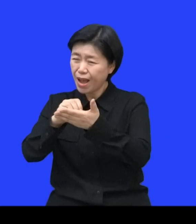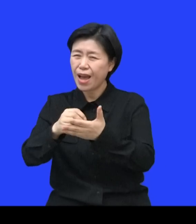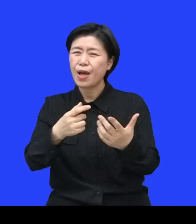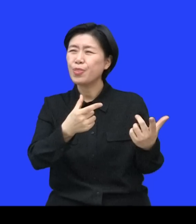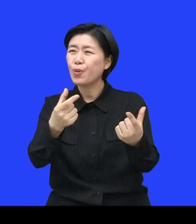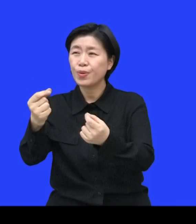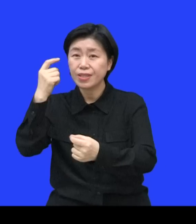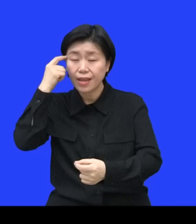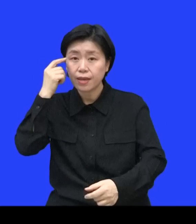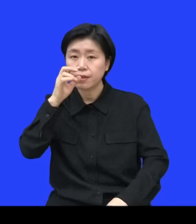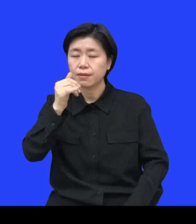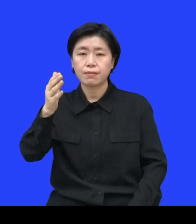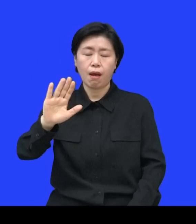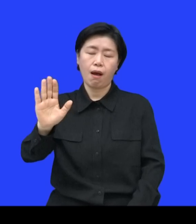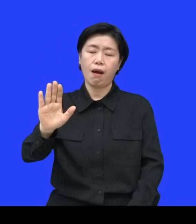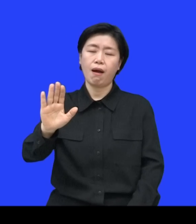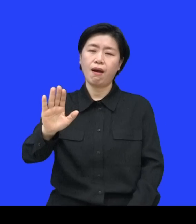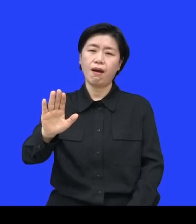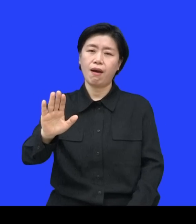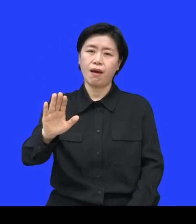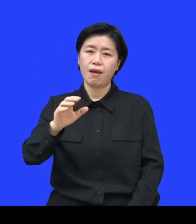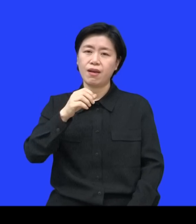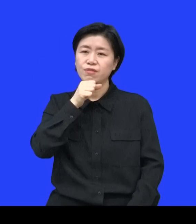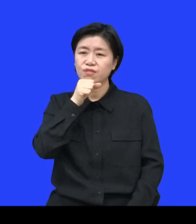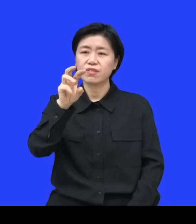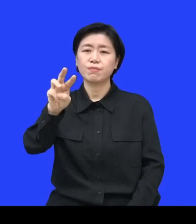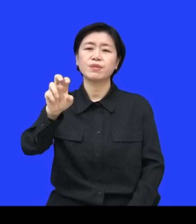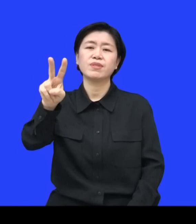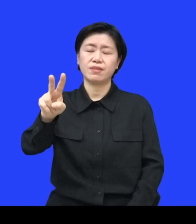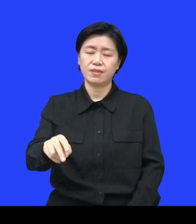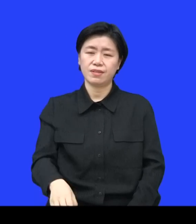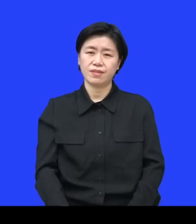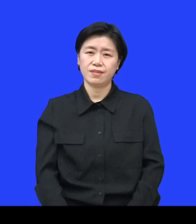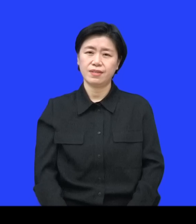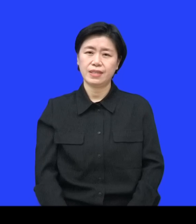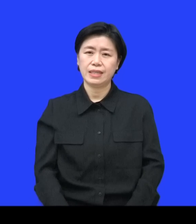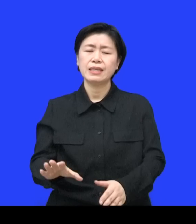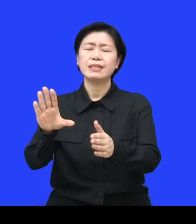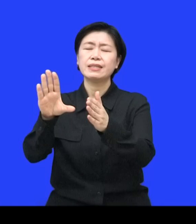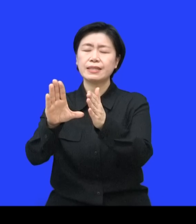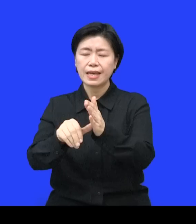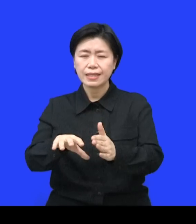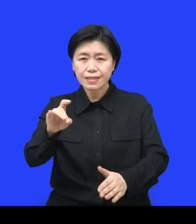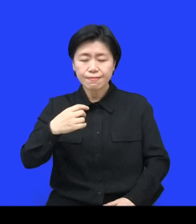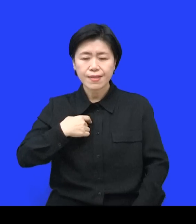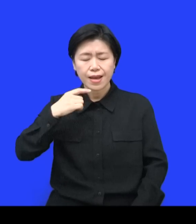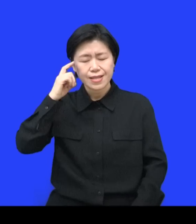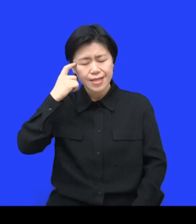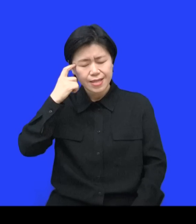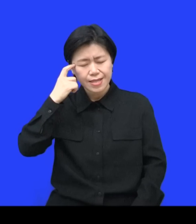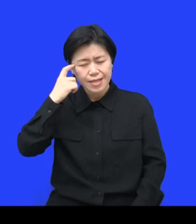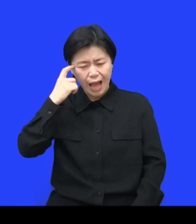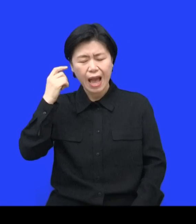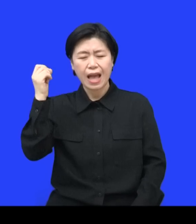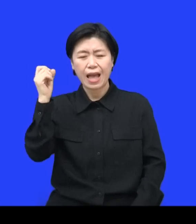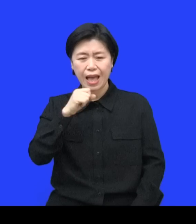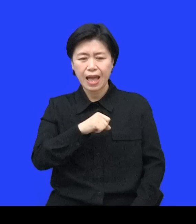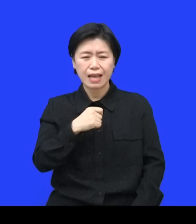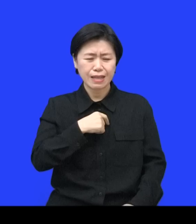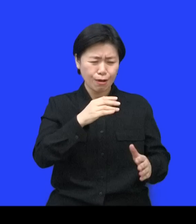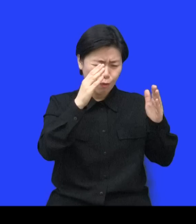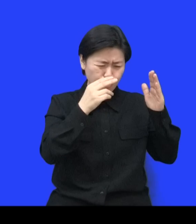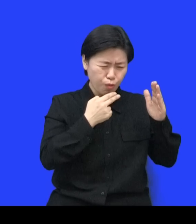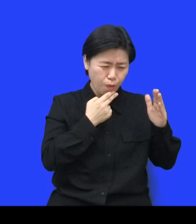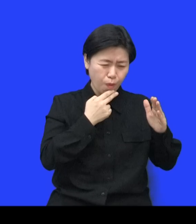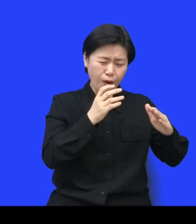인생에 처음으로 진지하게 고민이 되기 시작을 한 겁니다. 내가 이렇게 살았던 것에 대해서 이제 대가를 치르고